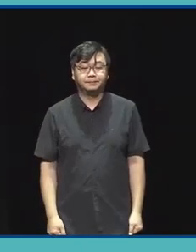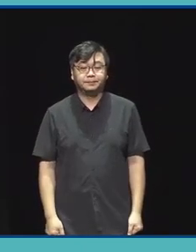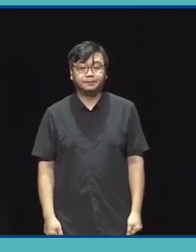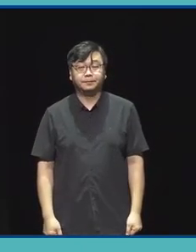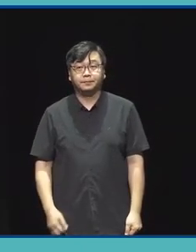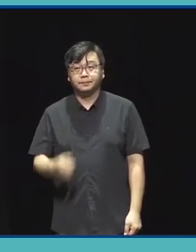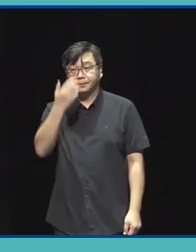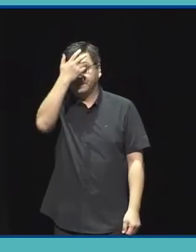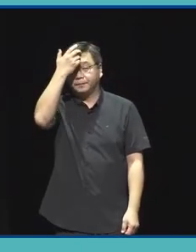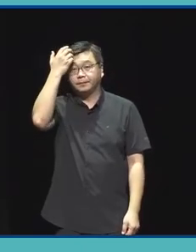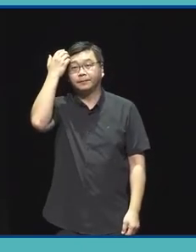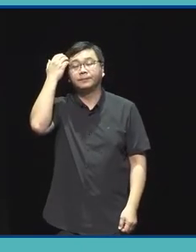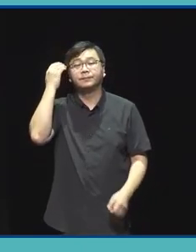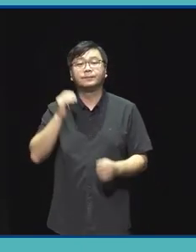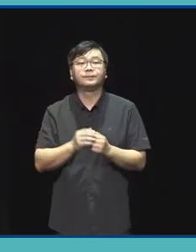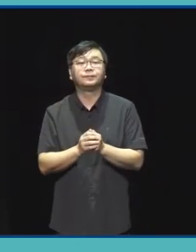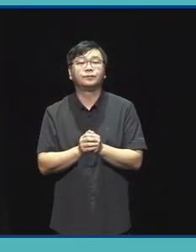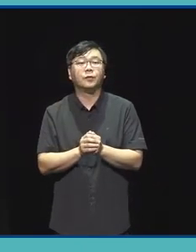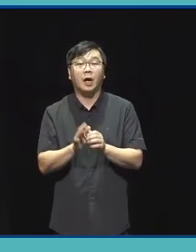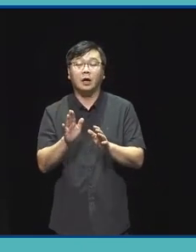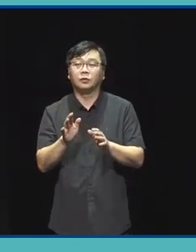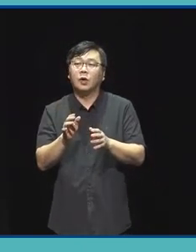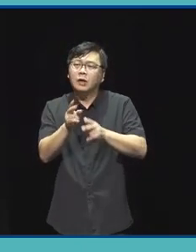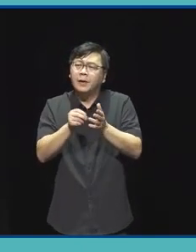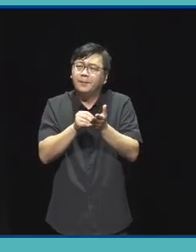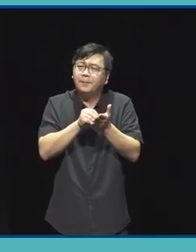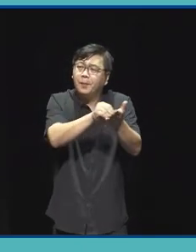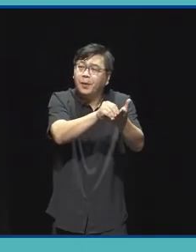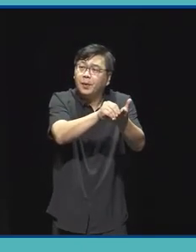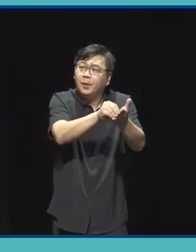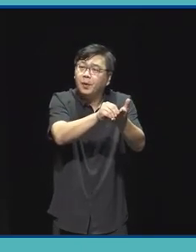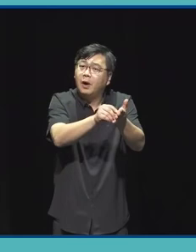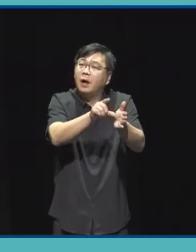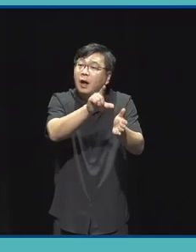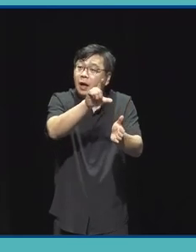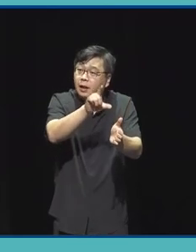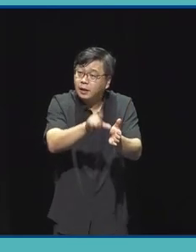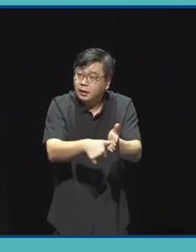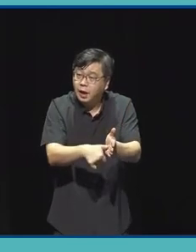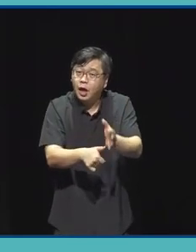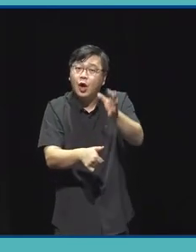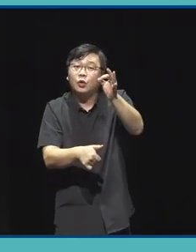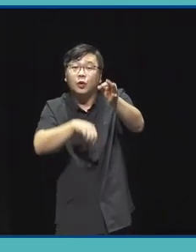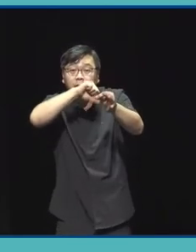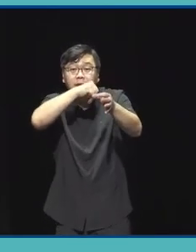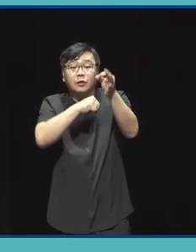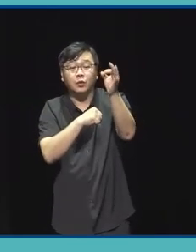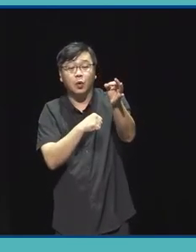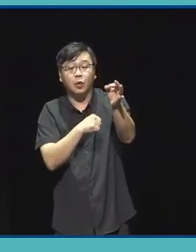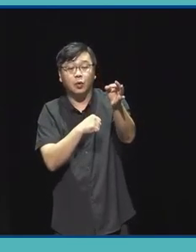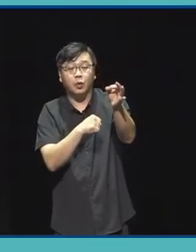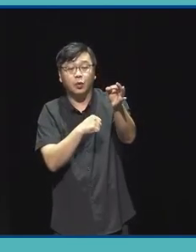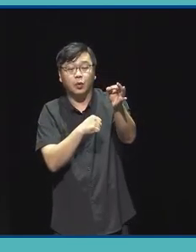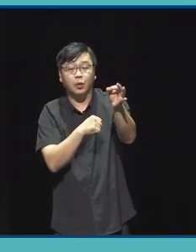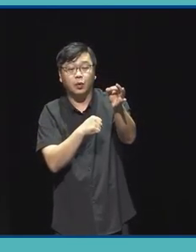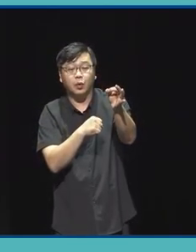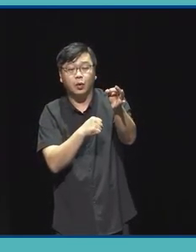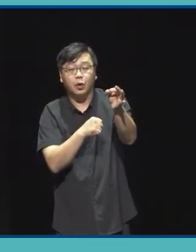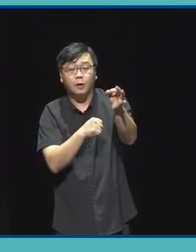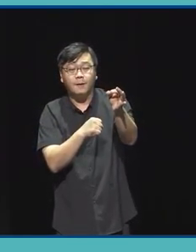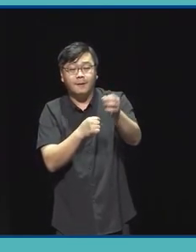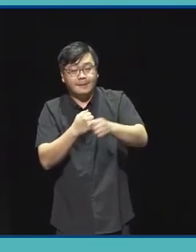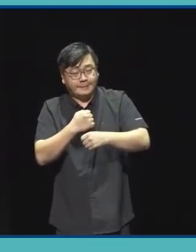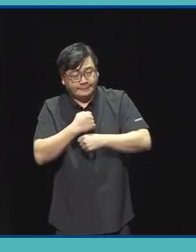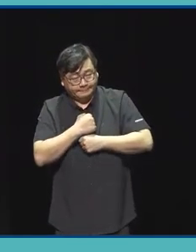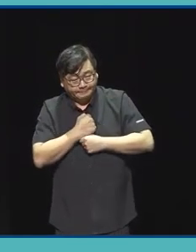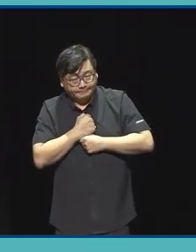네, 그리고 이 사업은 그 지원 신청하실 때 그 각 지원금의 예산 편성에 있어서 각 그 항목별로 준수 비율이 좀 이렇게